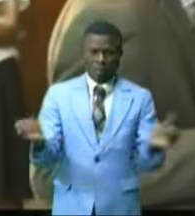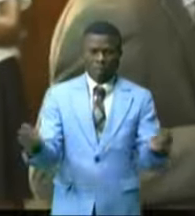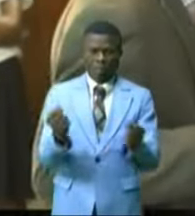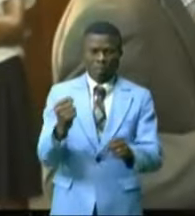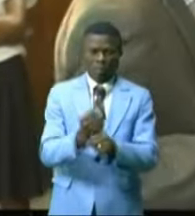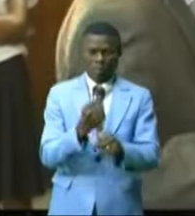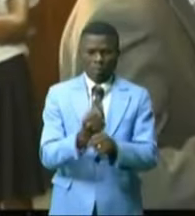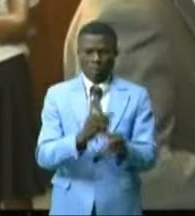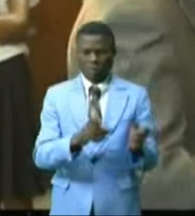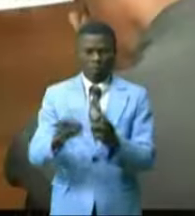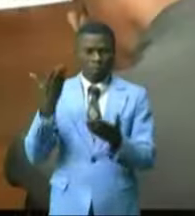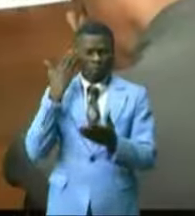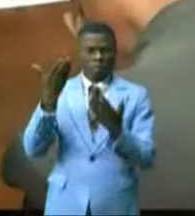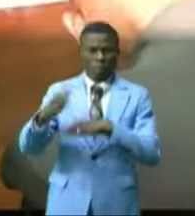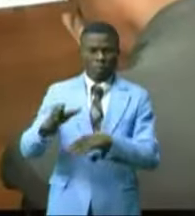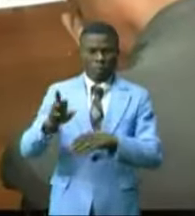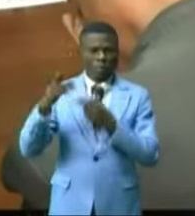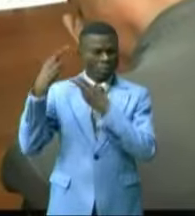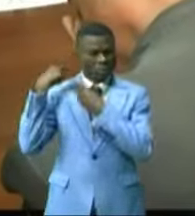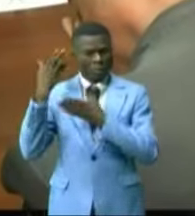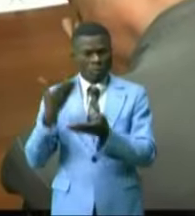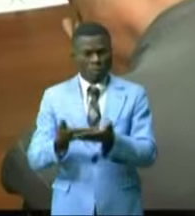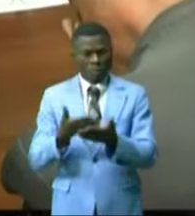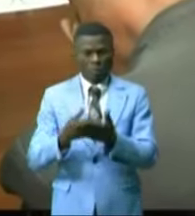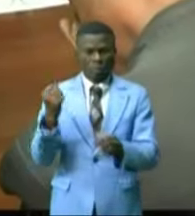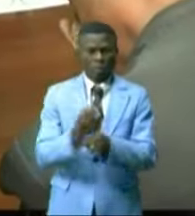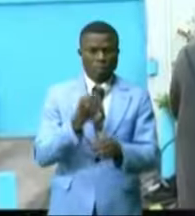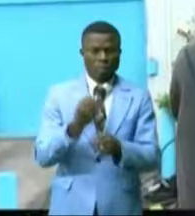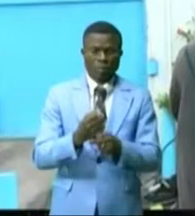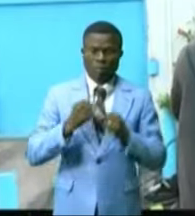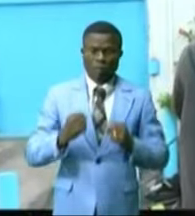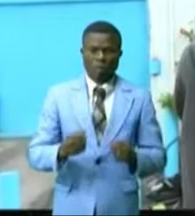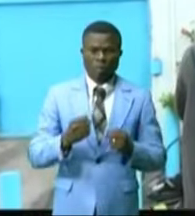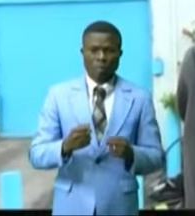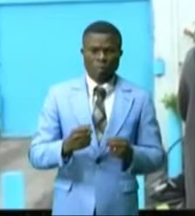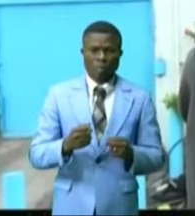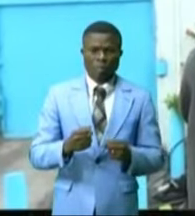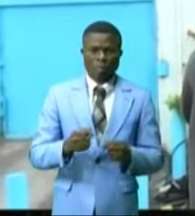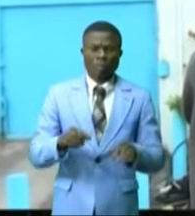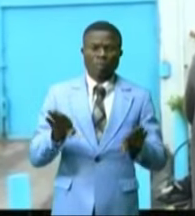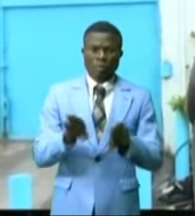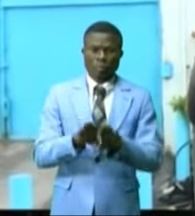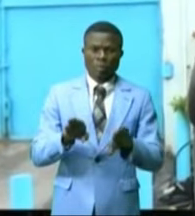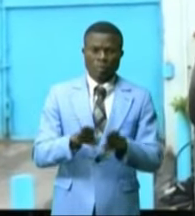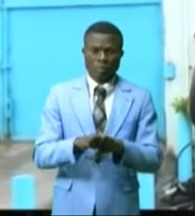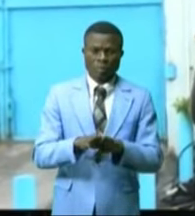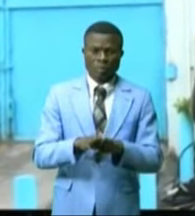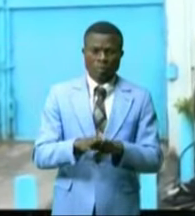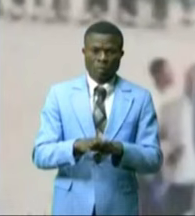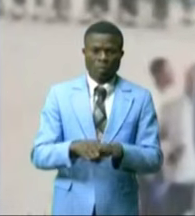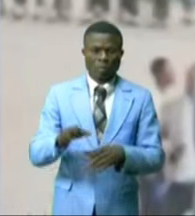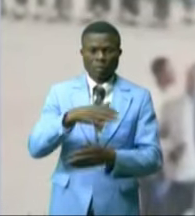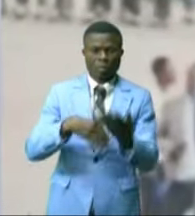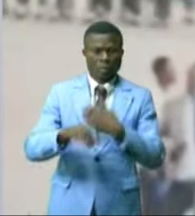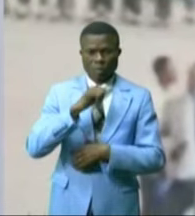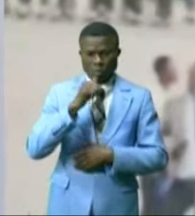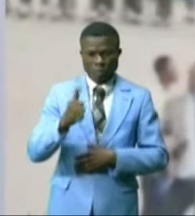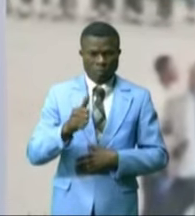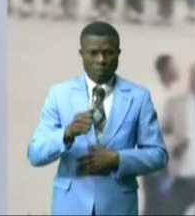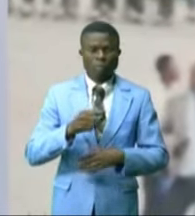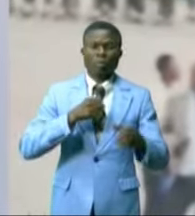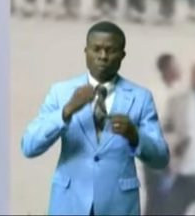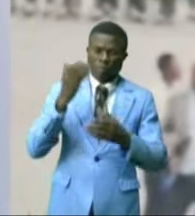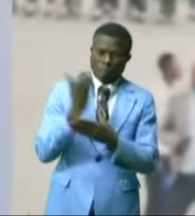par l'illustre disparu à la radio. On travaillait d'arrache-pied et lui n'aimait pas le désordre. On se